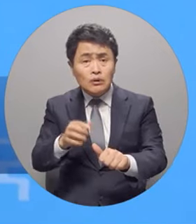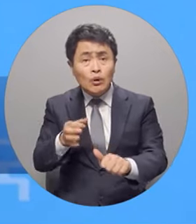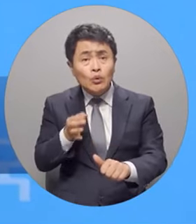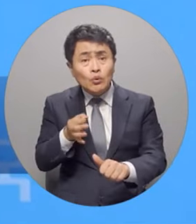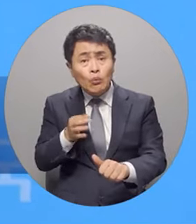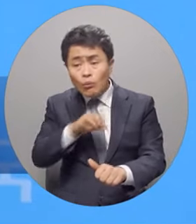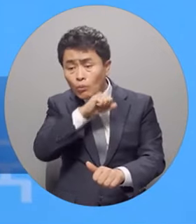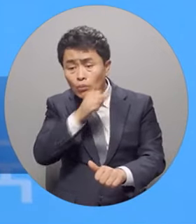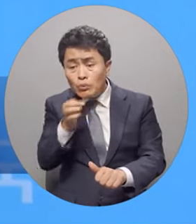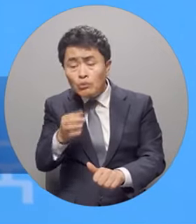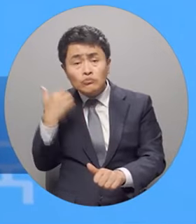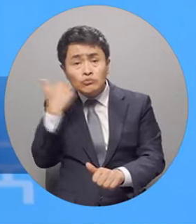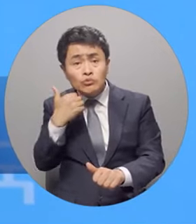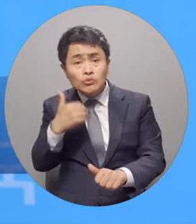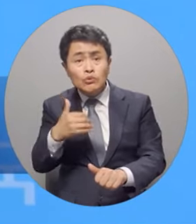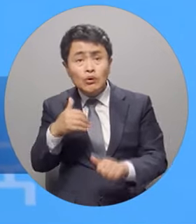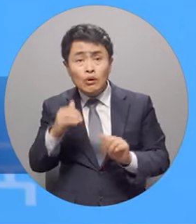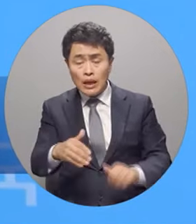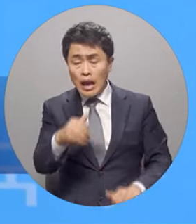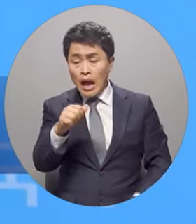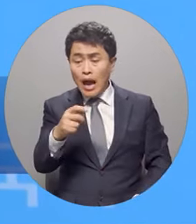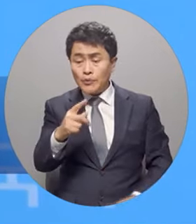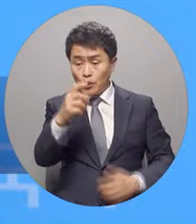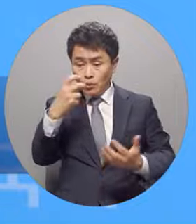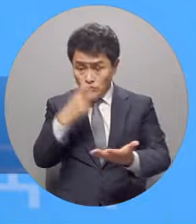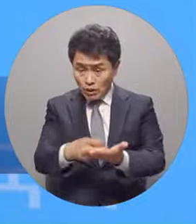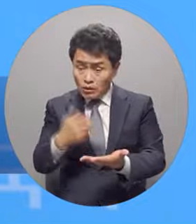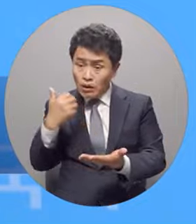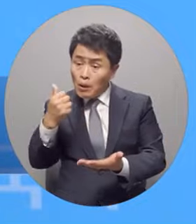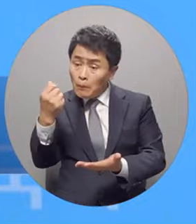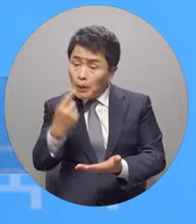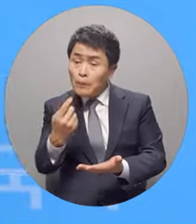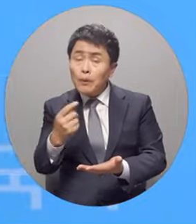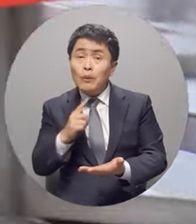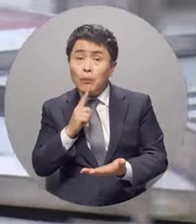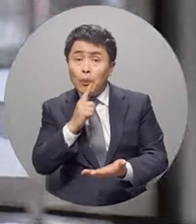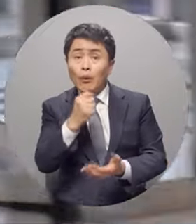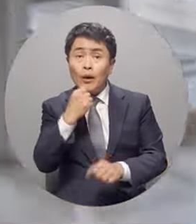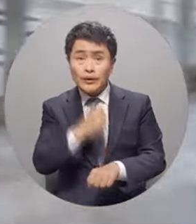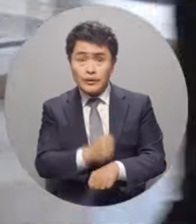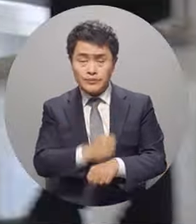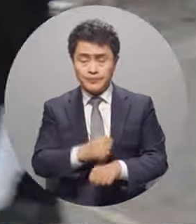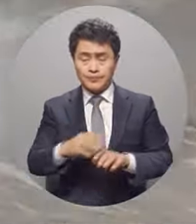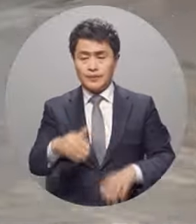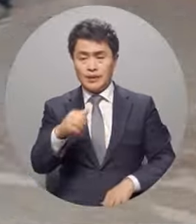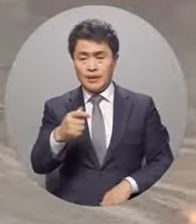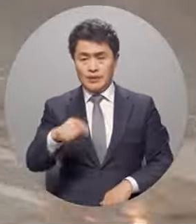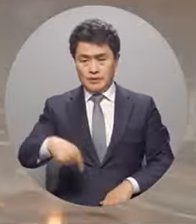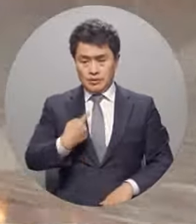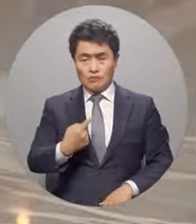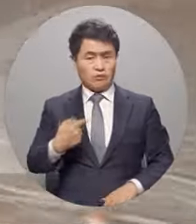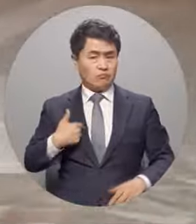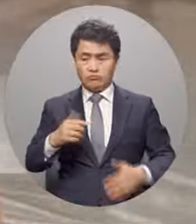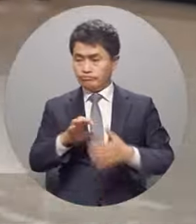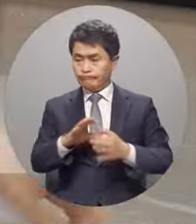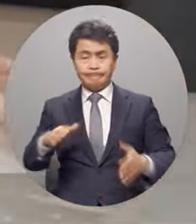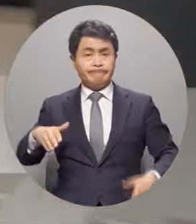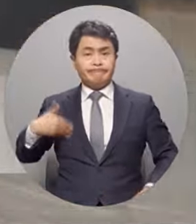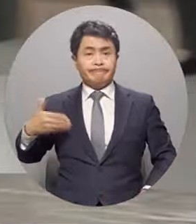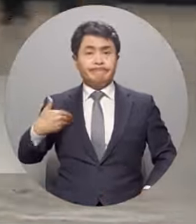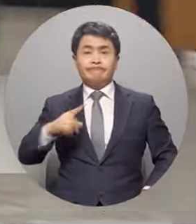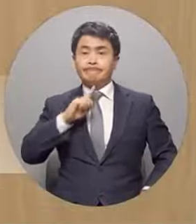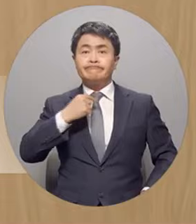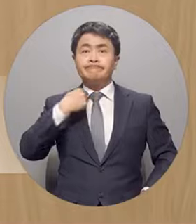장관에게 언제 몇 번 보고를 했는지 등을 다 조사를 해야죠 한 후보측은 무지도 못하는